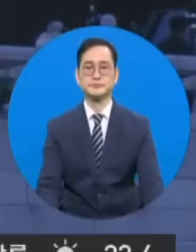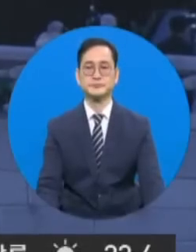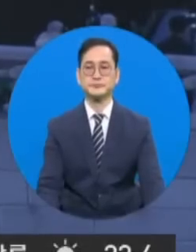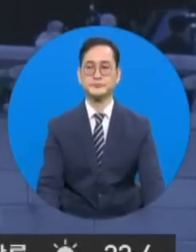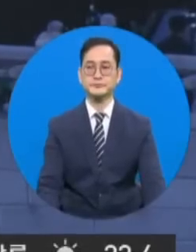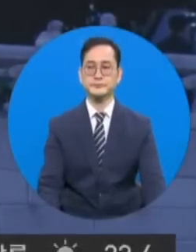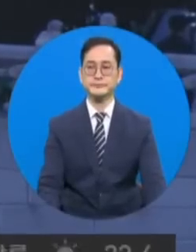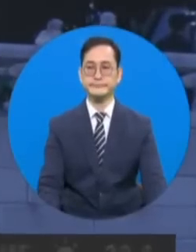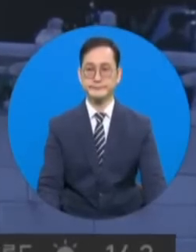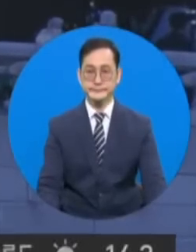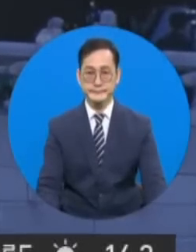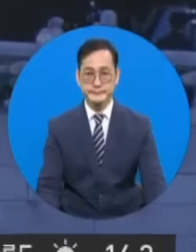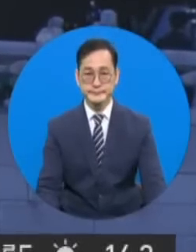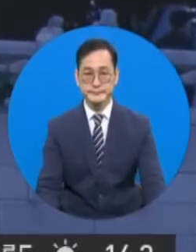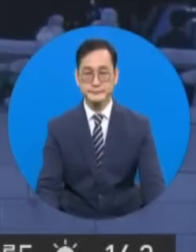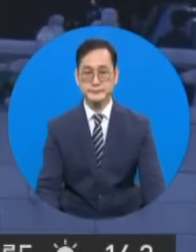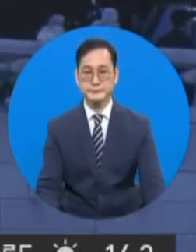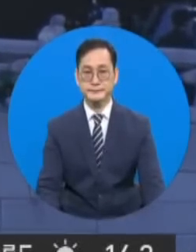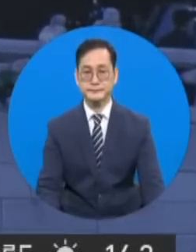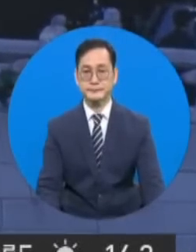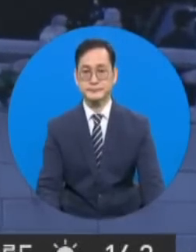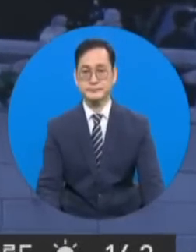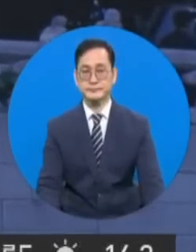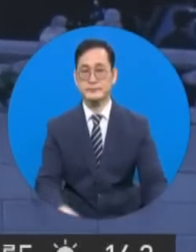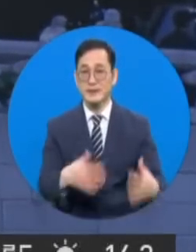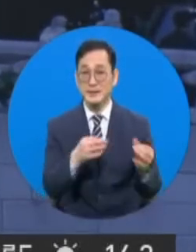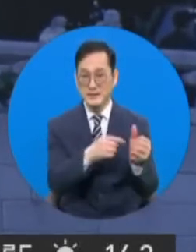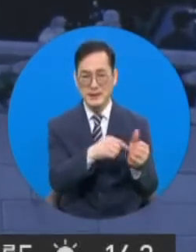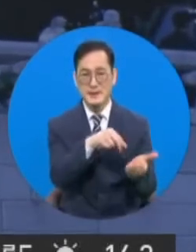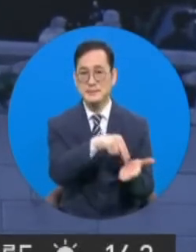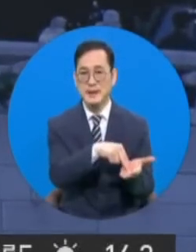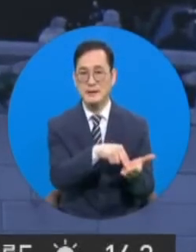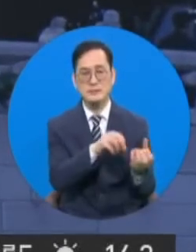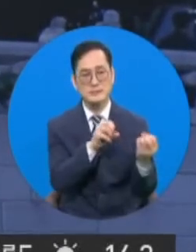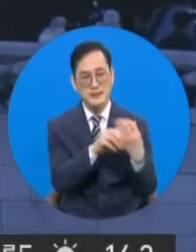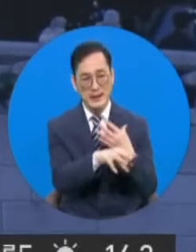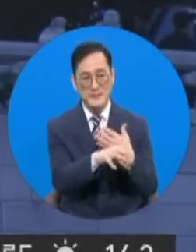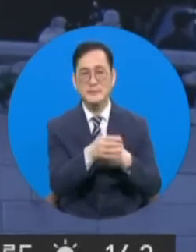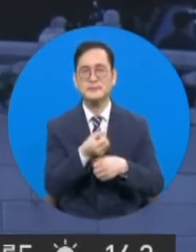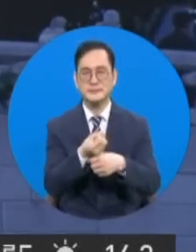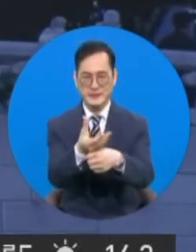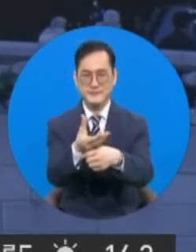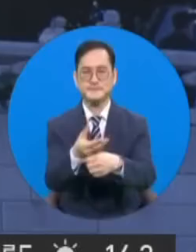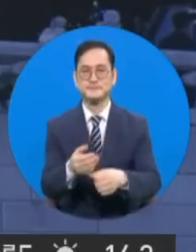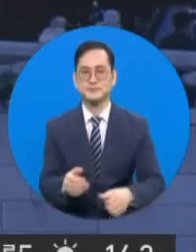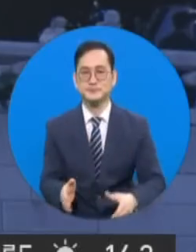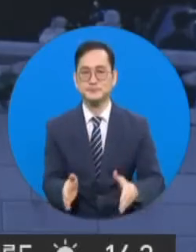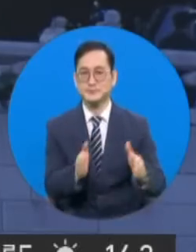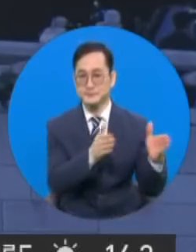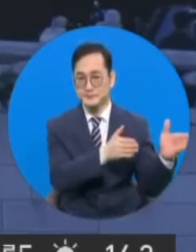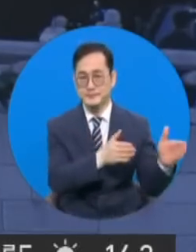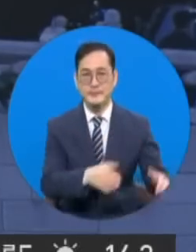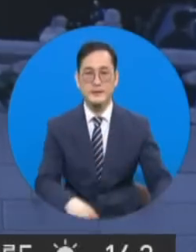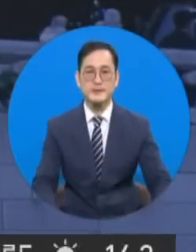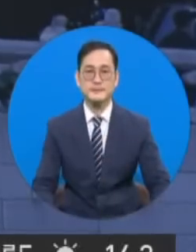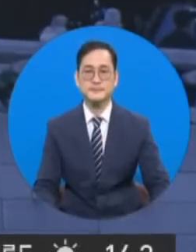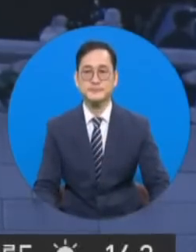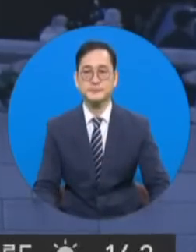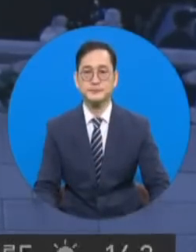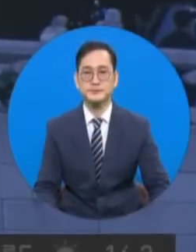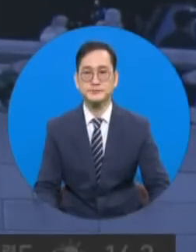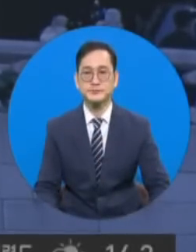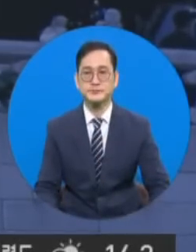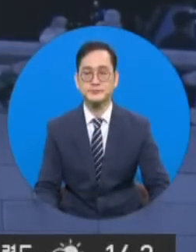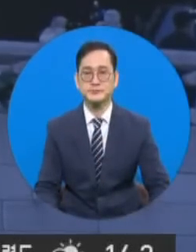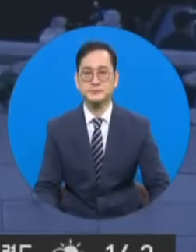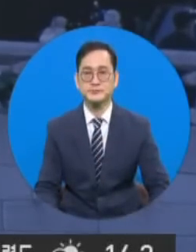김남국 위원회 추가적인 해명이 나오면 저희들이 전해 드리도록 하겠습니다 자 이번에는 저희가 준비한 다음 순서입니다 오늘의 뜨거운 소식 두